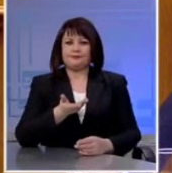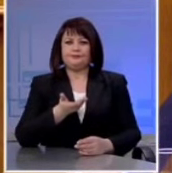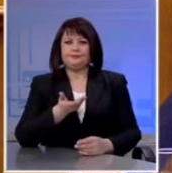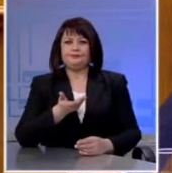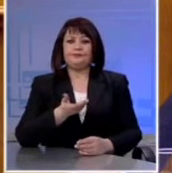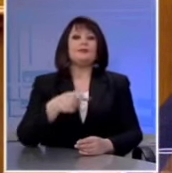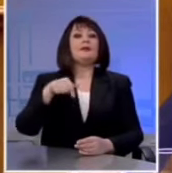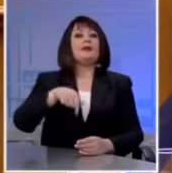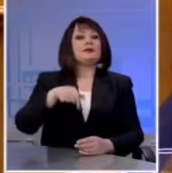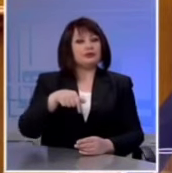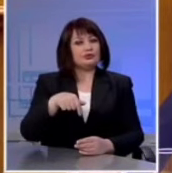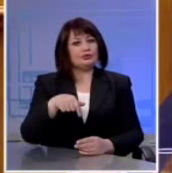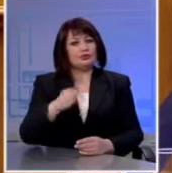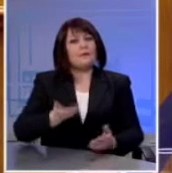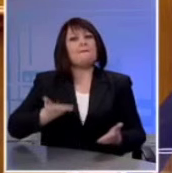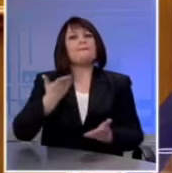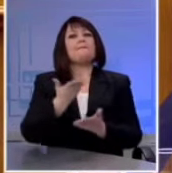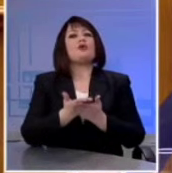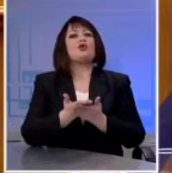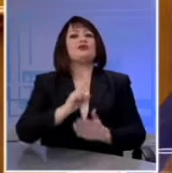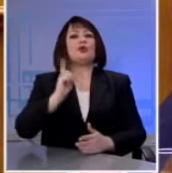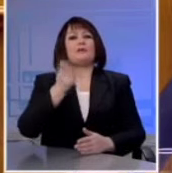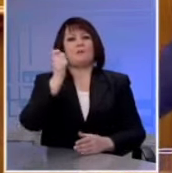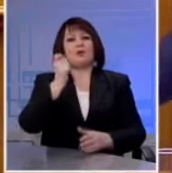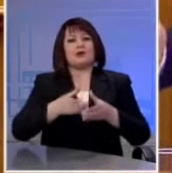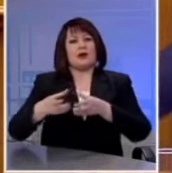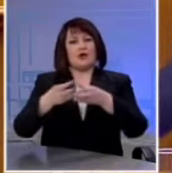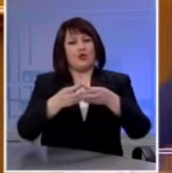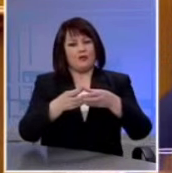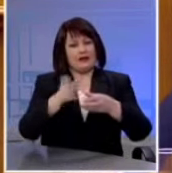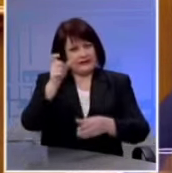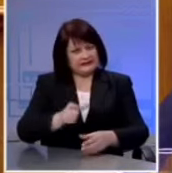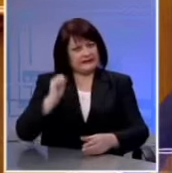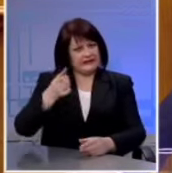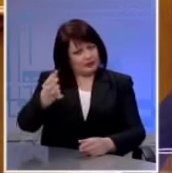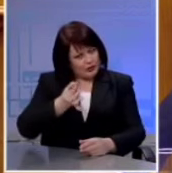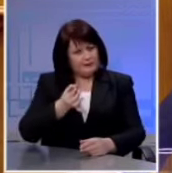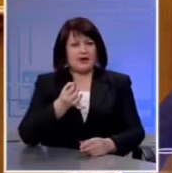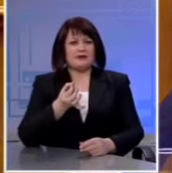αποτελεί και πρόταση πλέον όλων των κομμάτων, νομίζω ότι το διατυπώσατε και εσείς χθες,